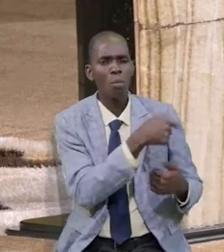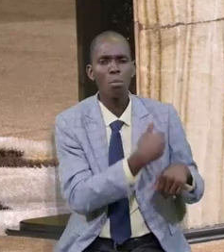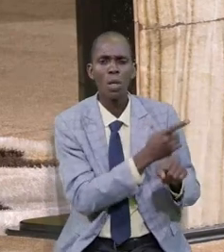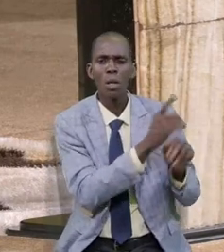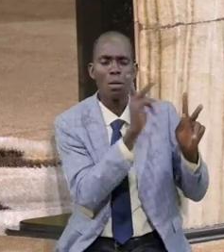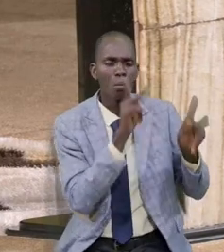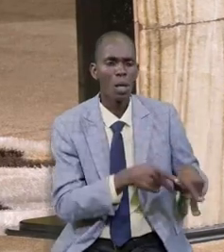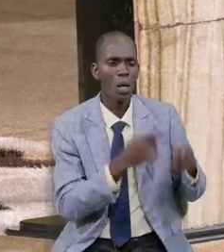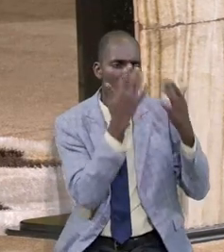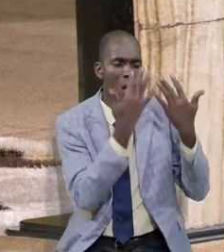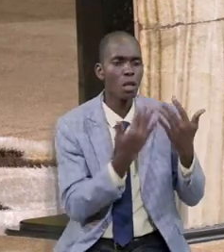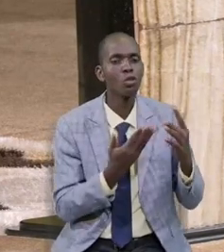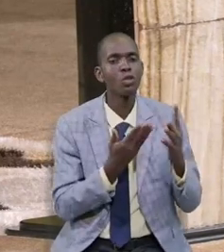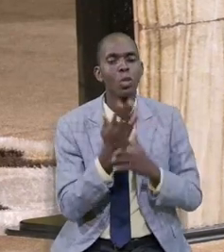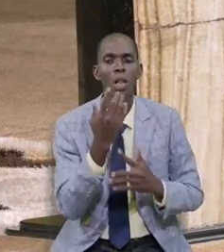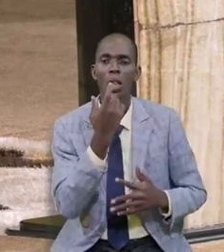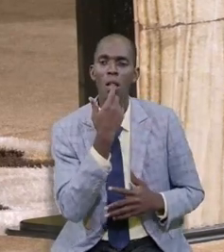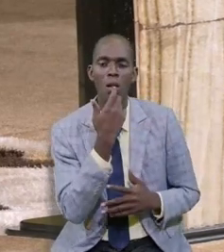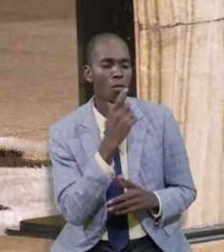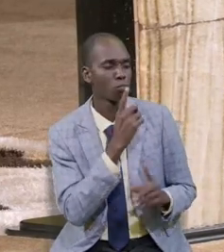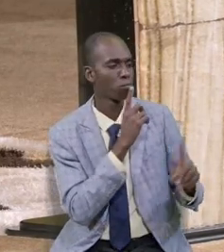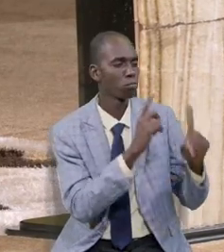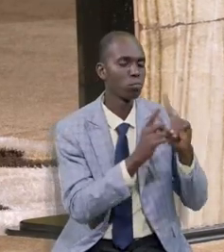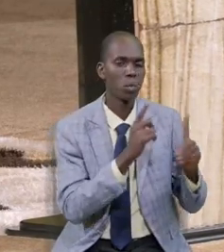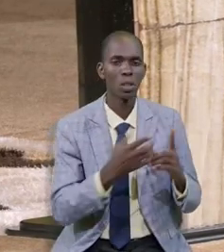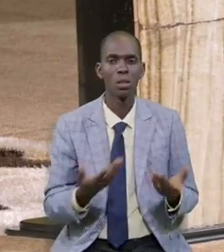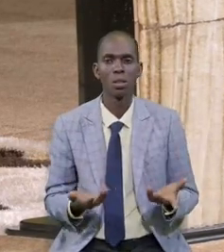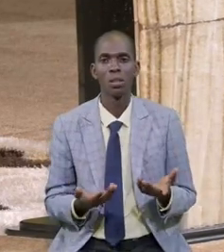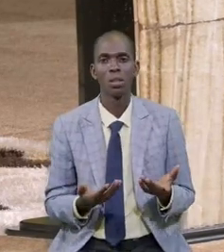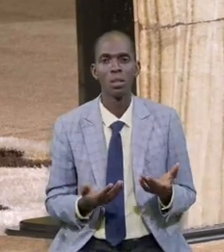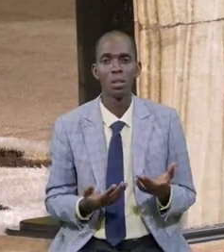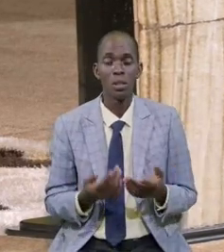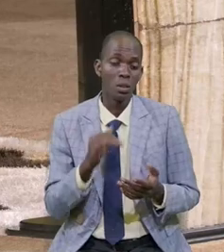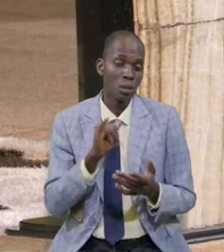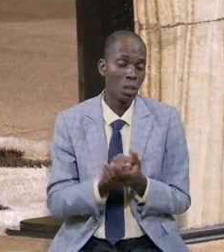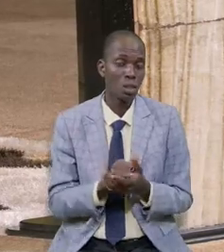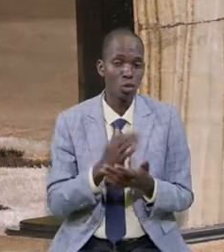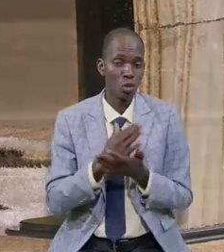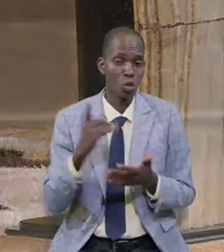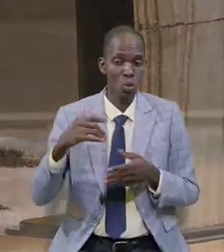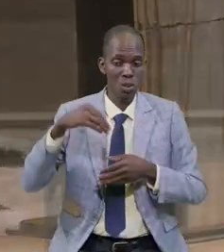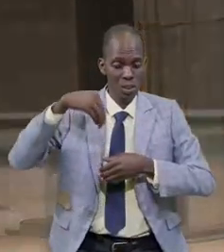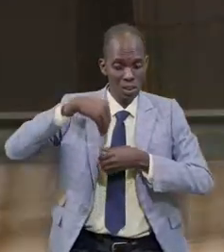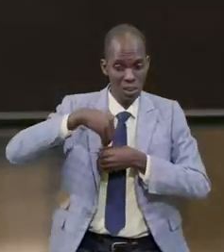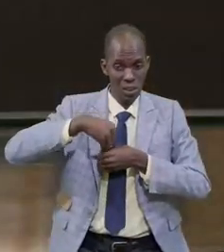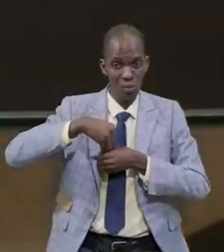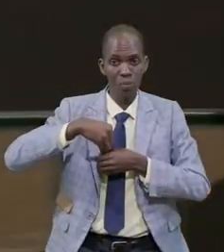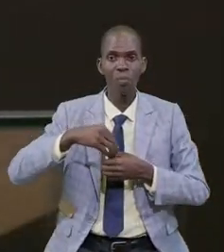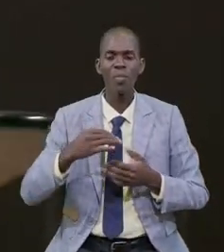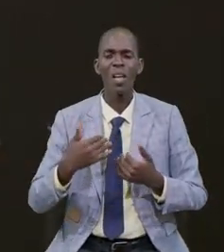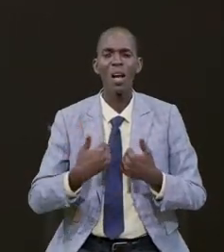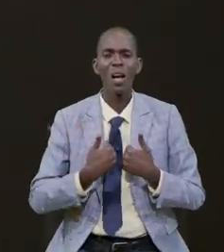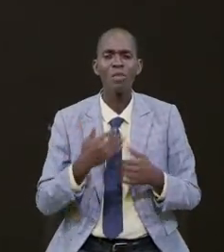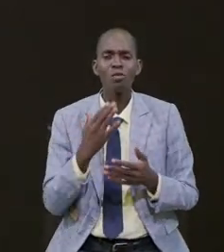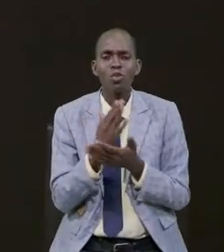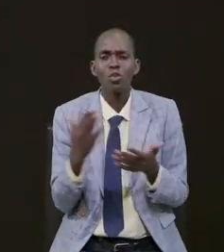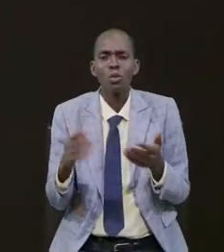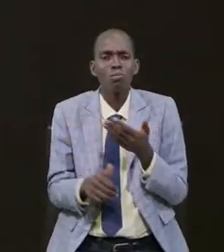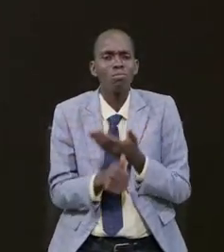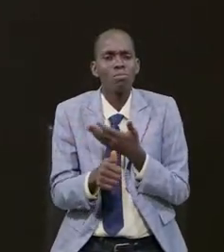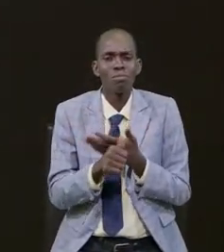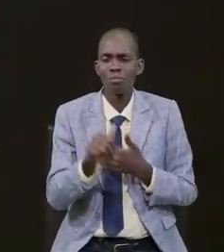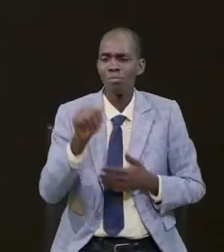la langue, un venin mortel. Lorsque quelqu'un au-dedans de lui, il y a un